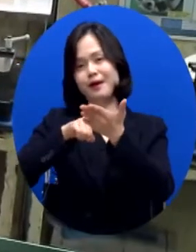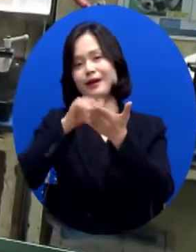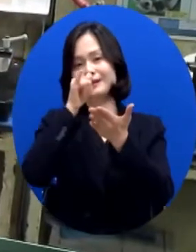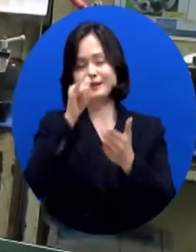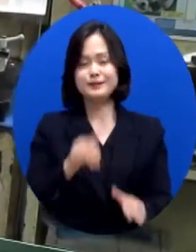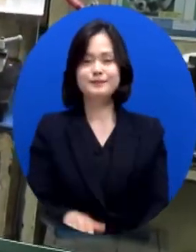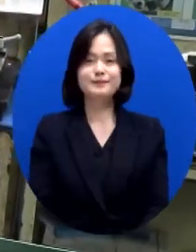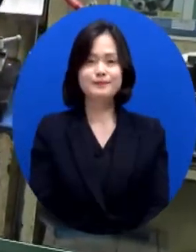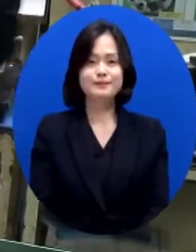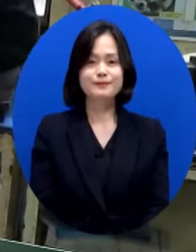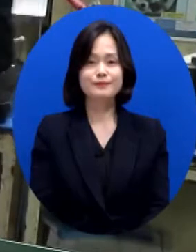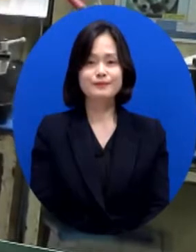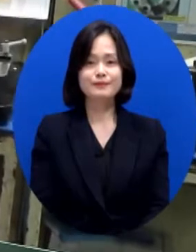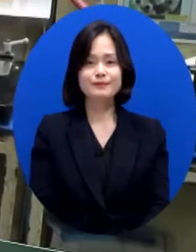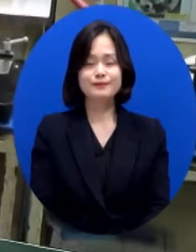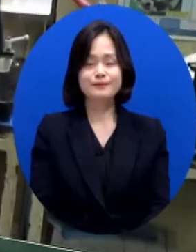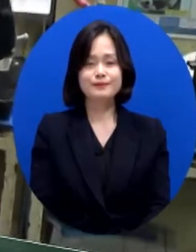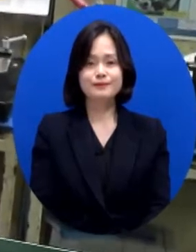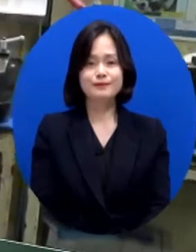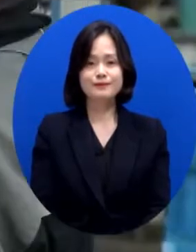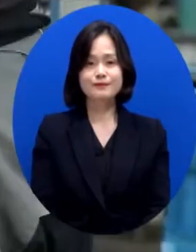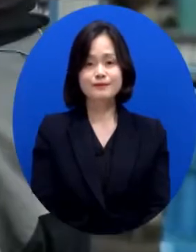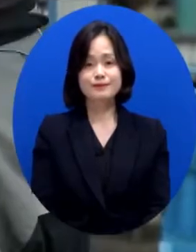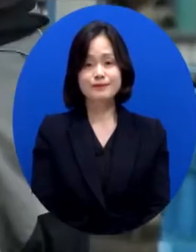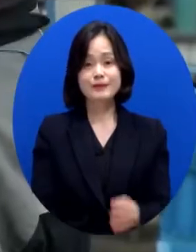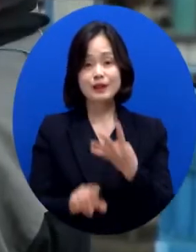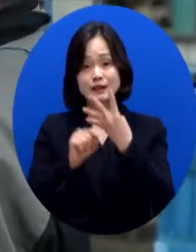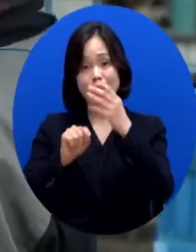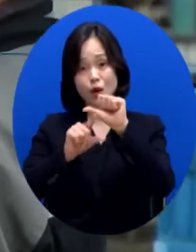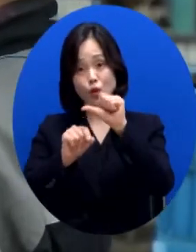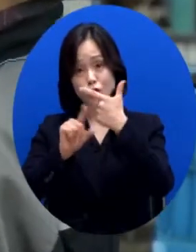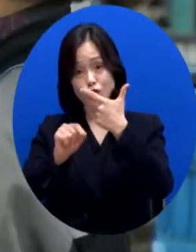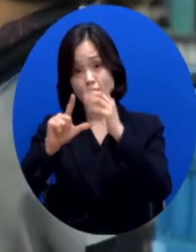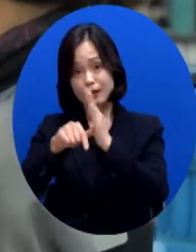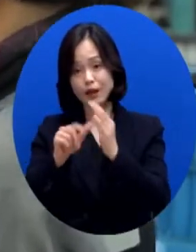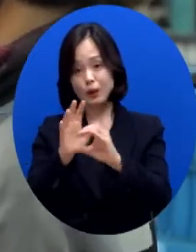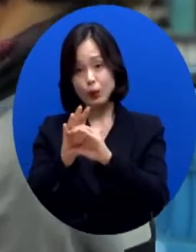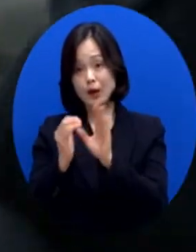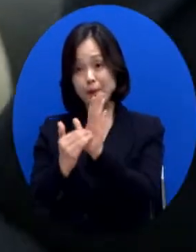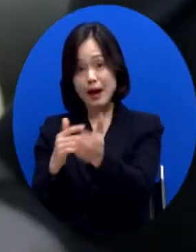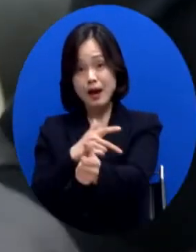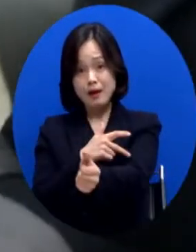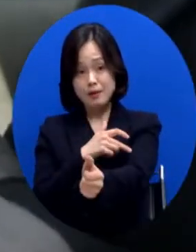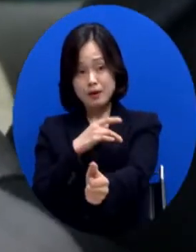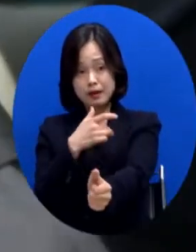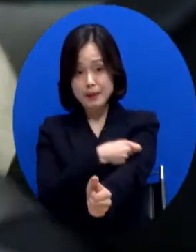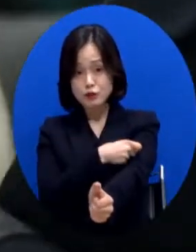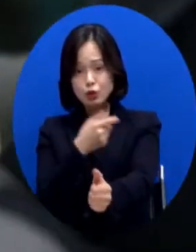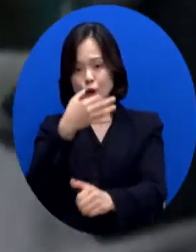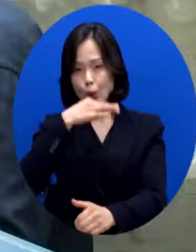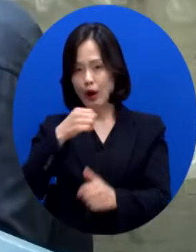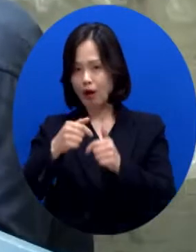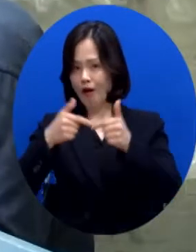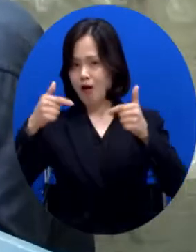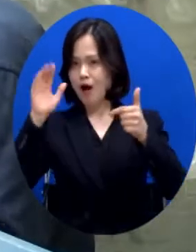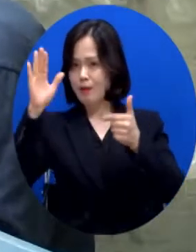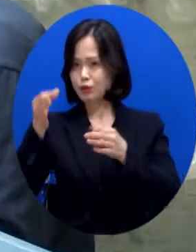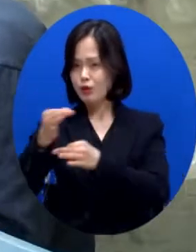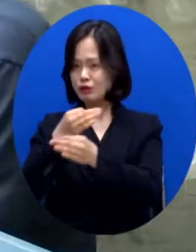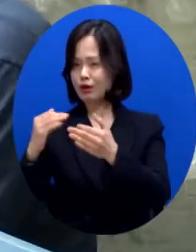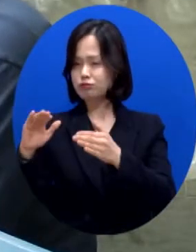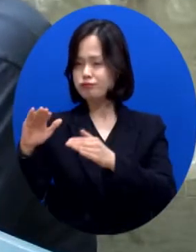뜻인데요 산업연구원 은 2분기에는 코론 알고 백신 효과 등에 힘입어 내수와 수출이 사랑 할 것으로 전망하면서